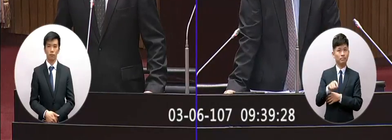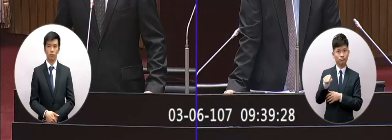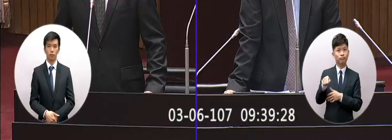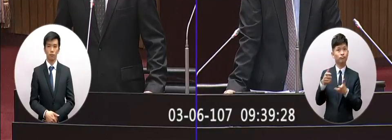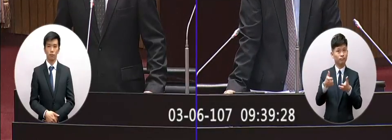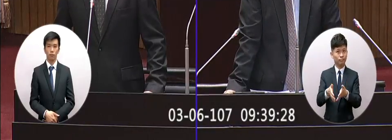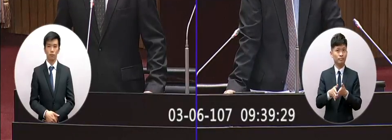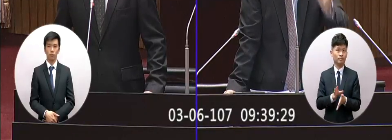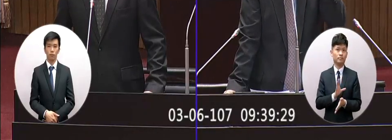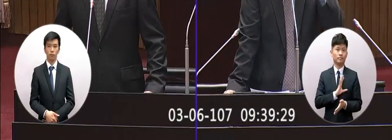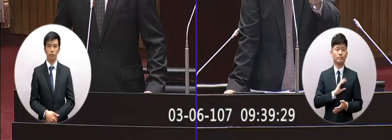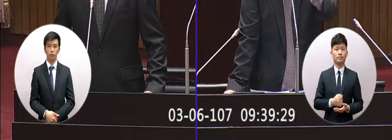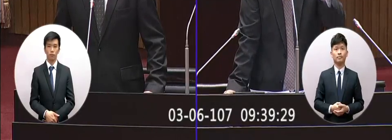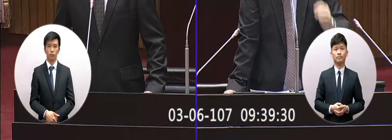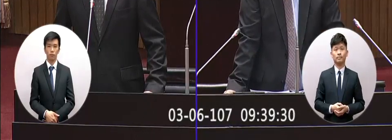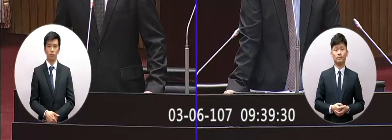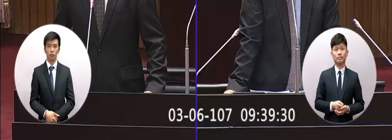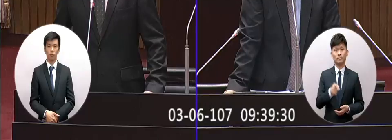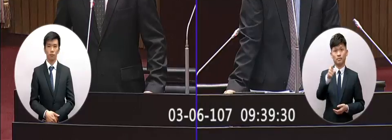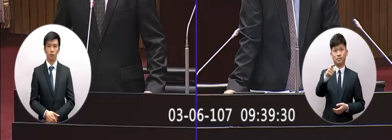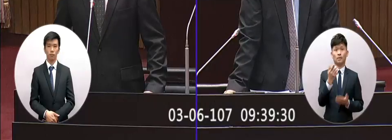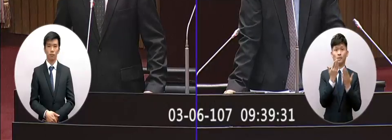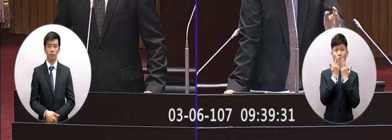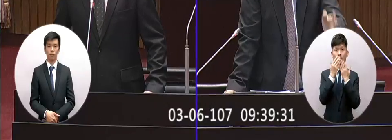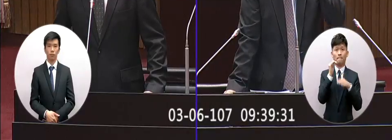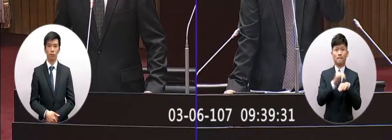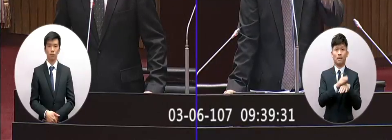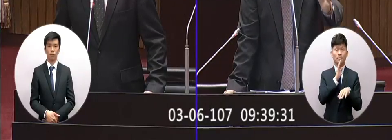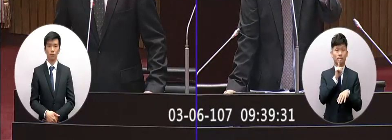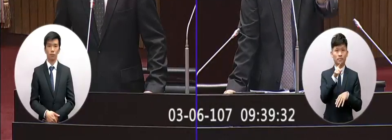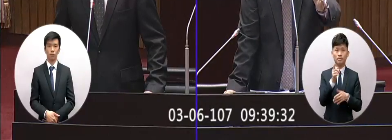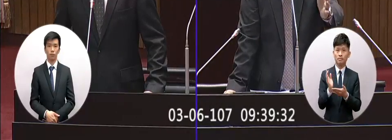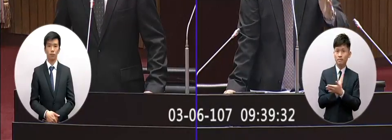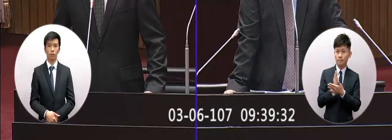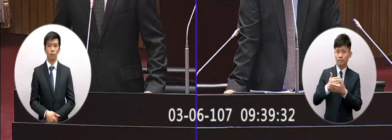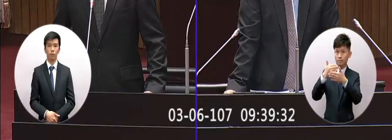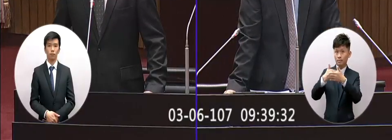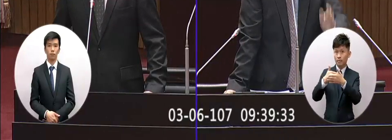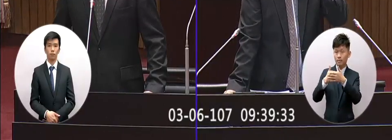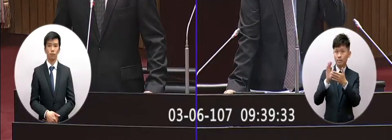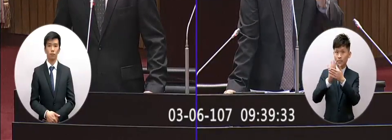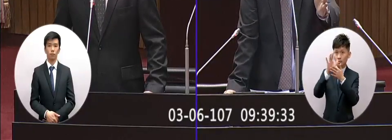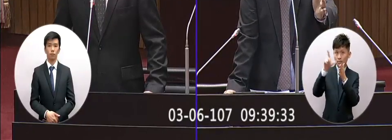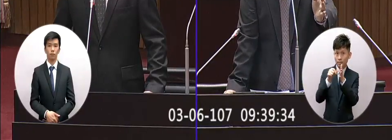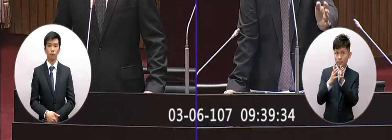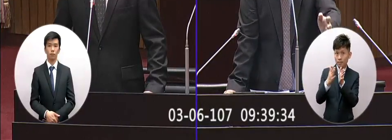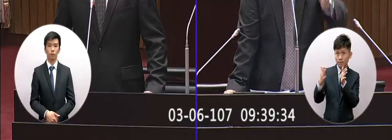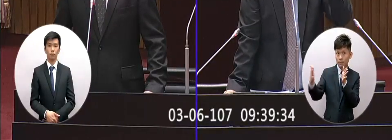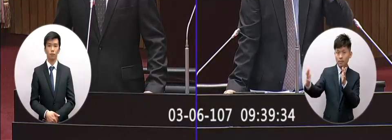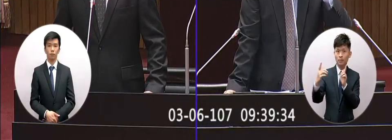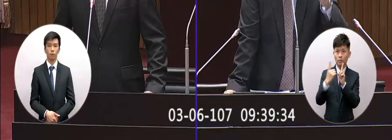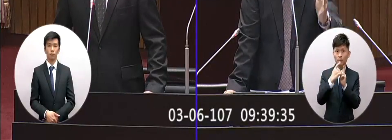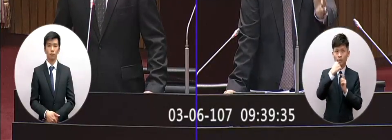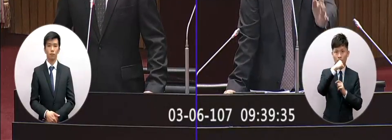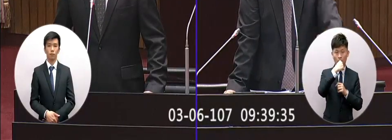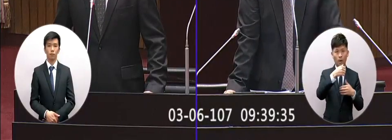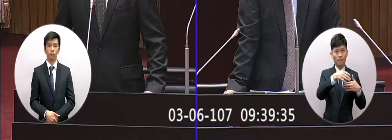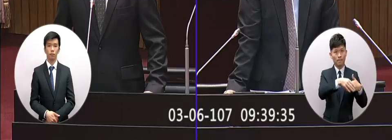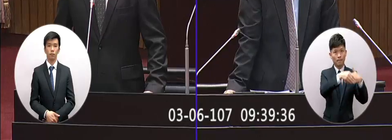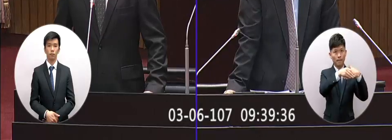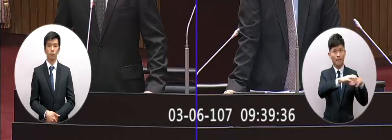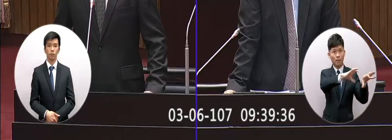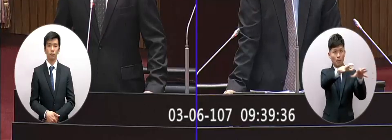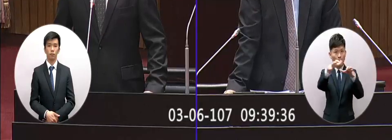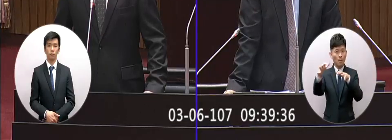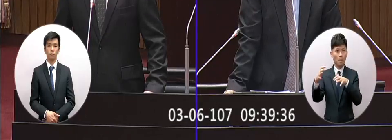要。你也是一个学者，你评估中国在未来一段时间之内对我国邦交国会不会有更积极的